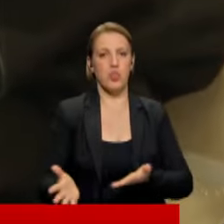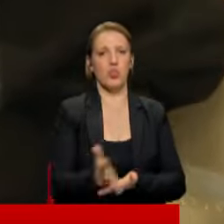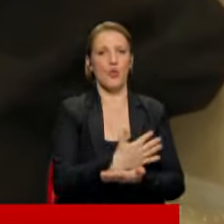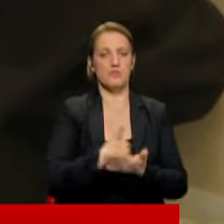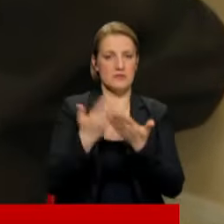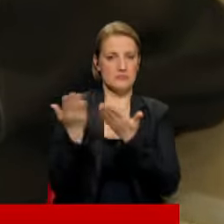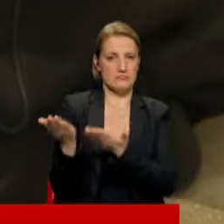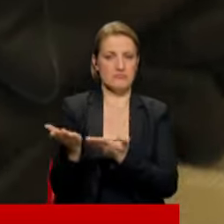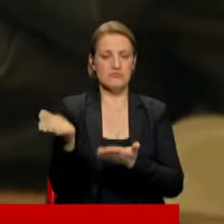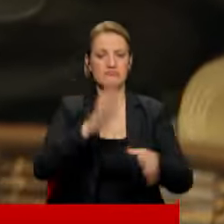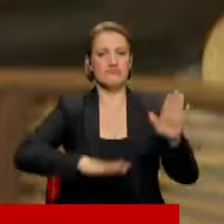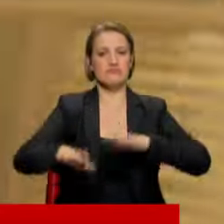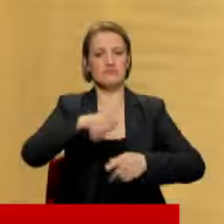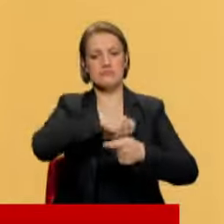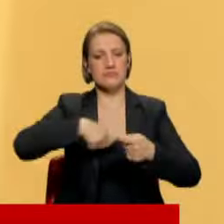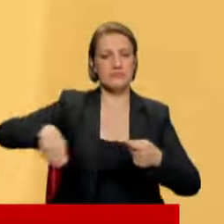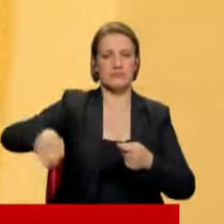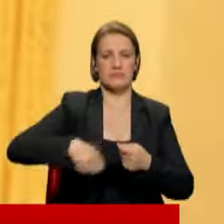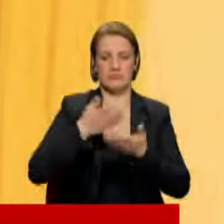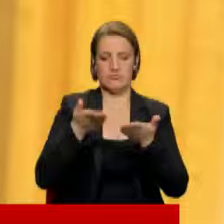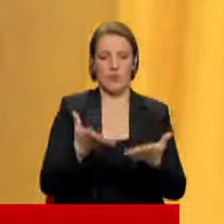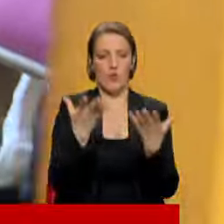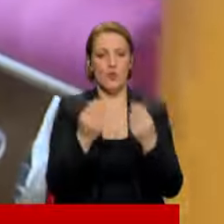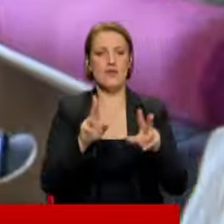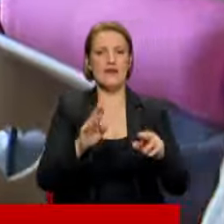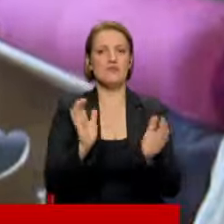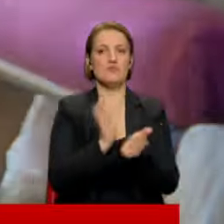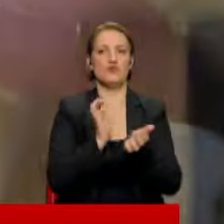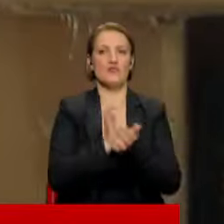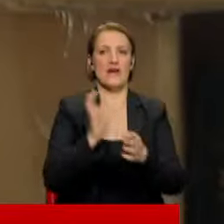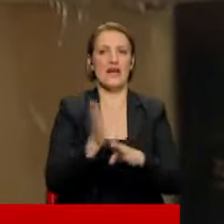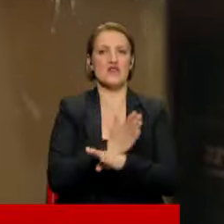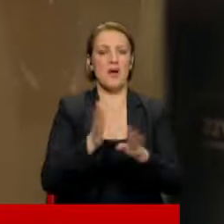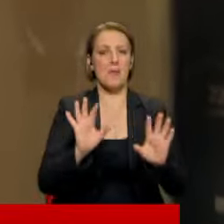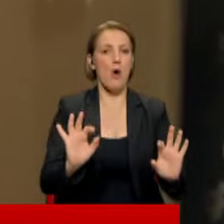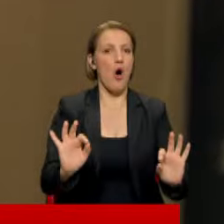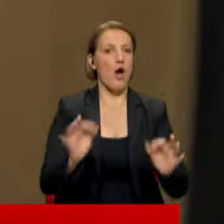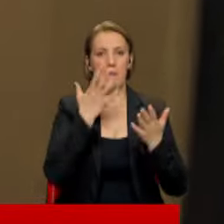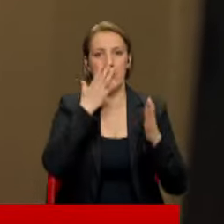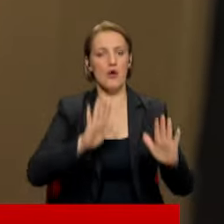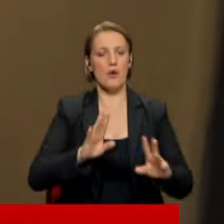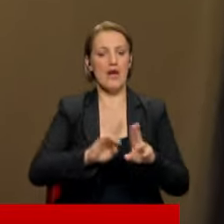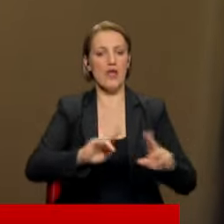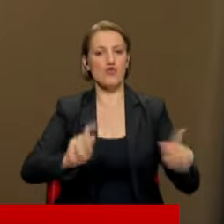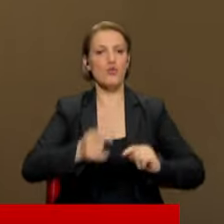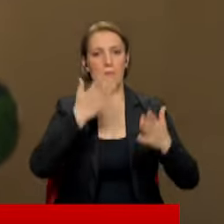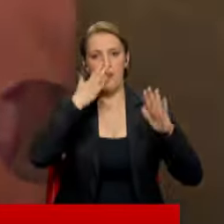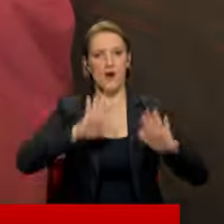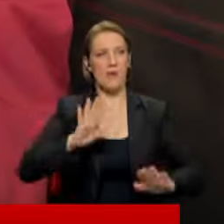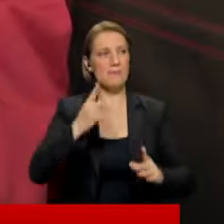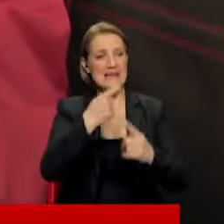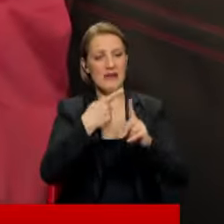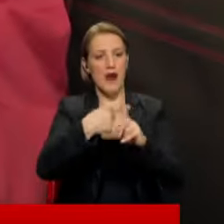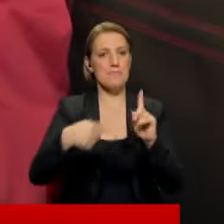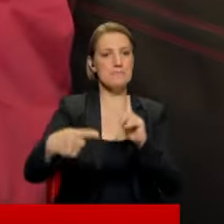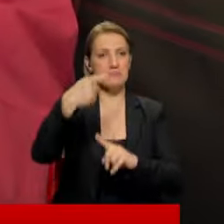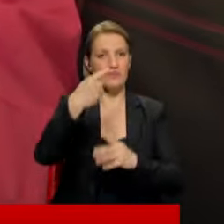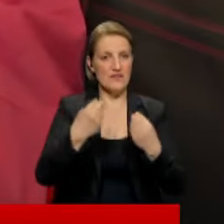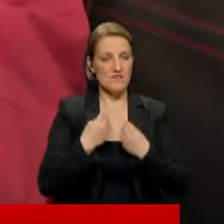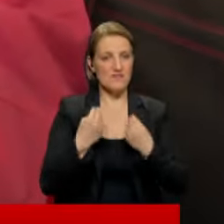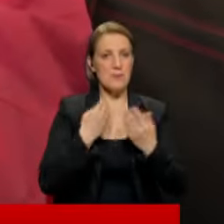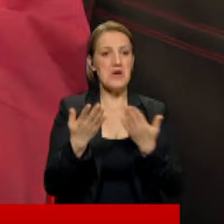burada işte bunu hurçların içine koydum böyle Burası da olduğu gibi mutfak eşyaları Böylece bekliyoruz kentsel dönüşümü bekliyoruz bir kat daha verecekler mi diye